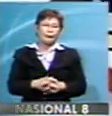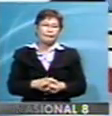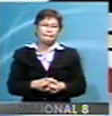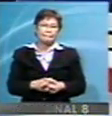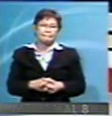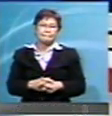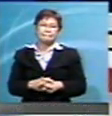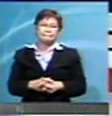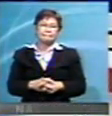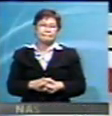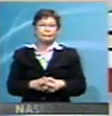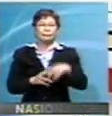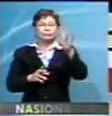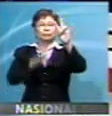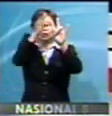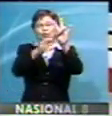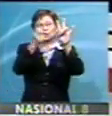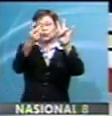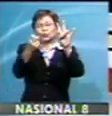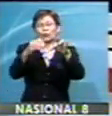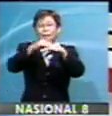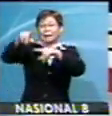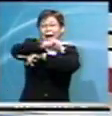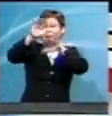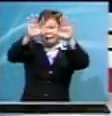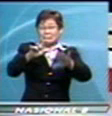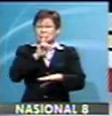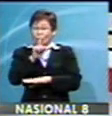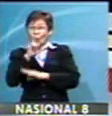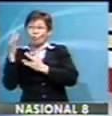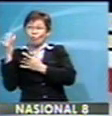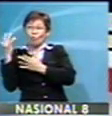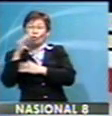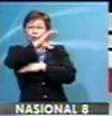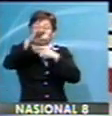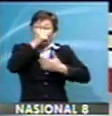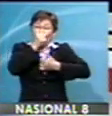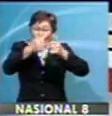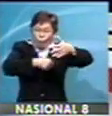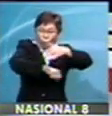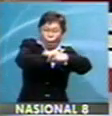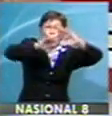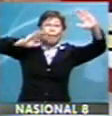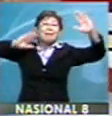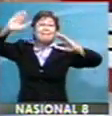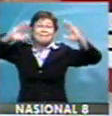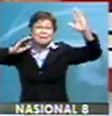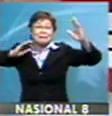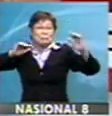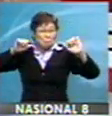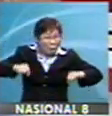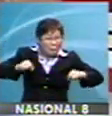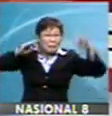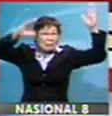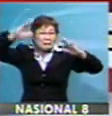Malaya tanggal 7 disember iaitu ahad ini pastinya dinanti seluruh peminat bola sepak tanah air Mampukah